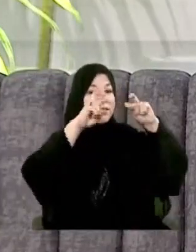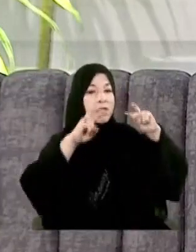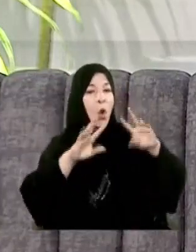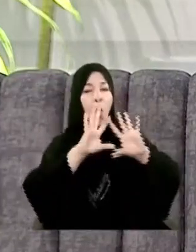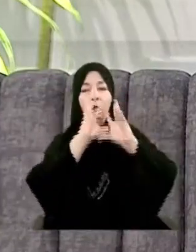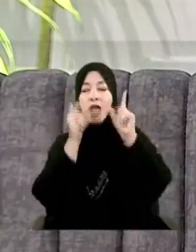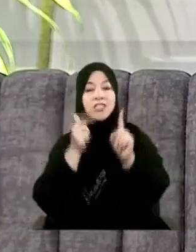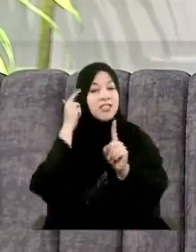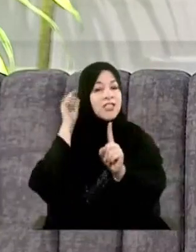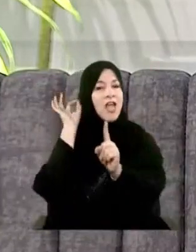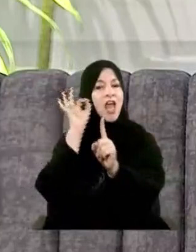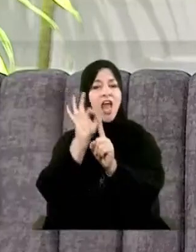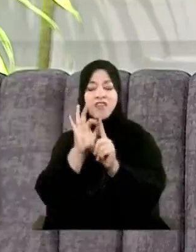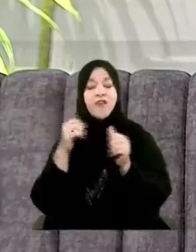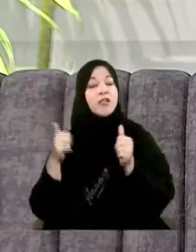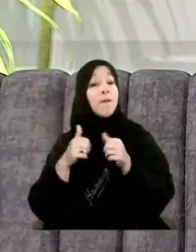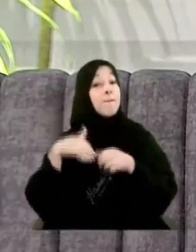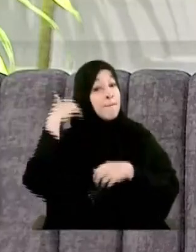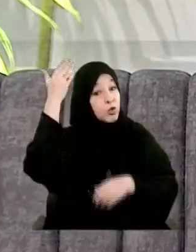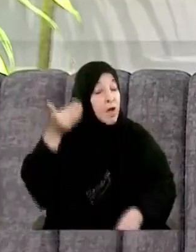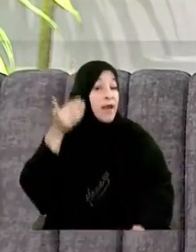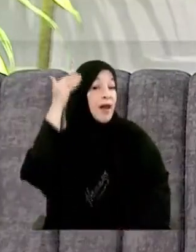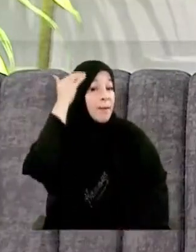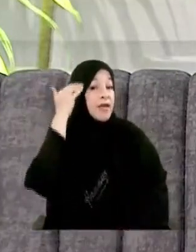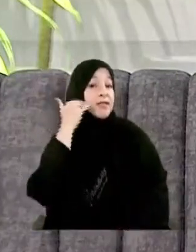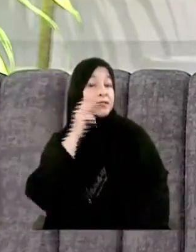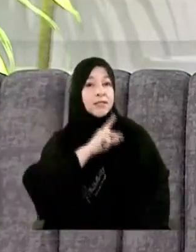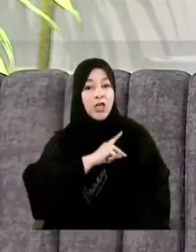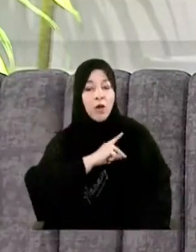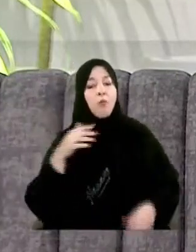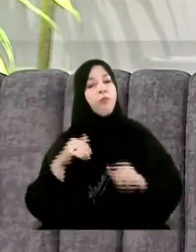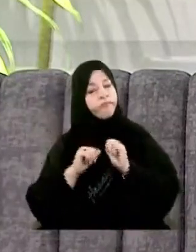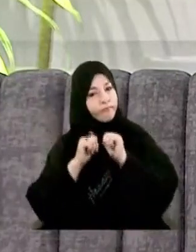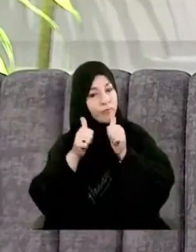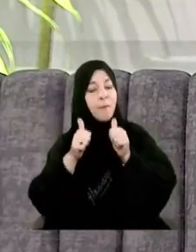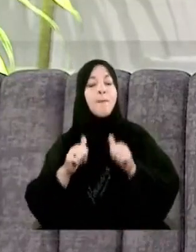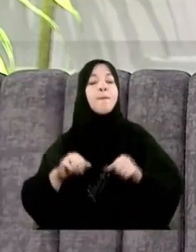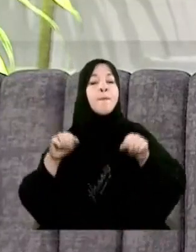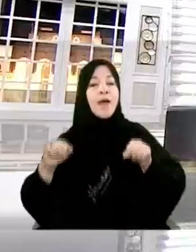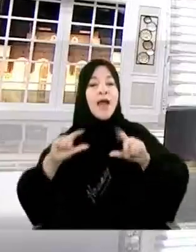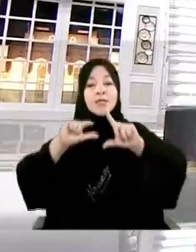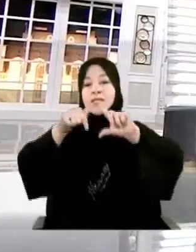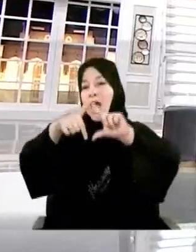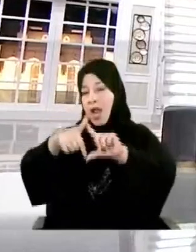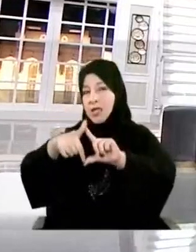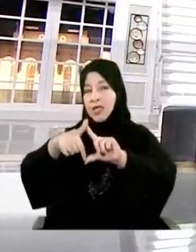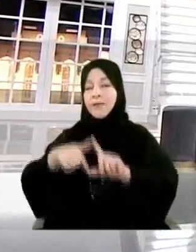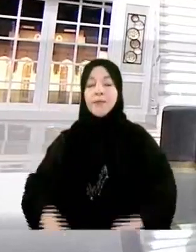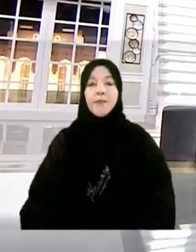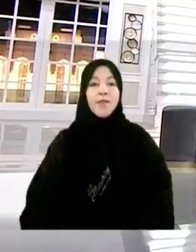والتقصي، بهدف تهيئة هذه الطالبات ليصبحن مساهمات في مختلف مجالات الحياة بدول مجلس التعاون